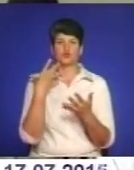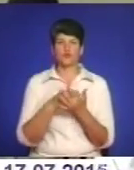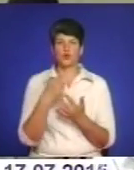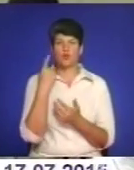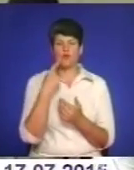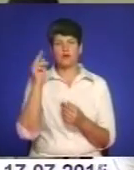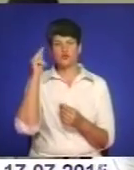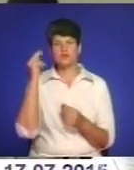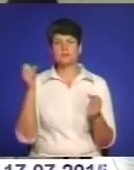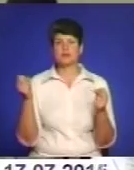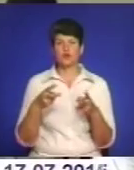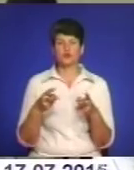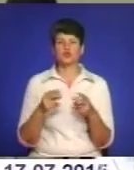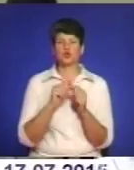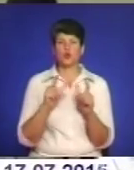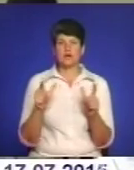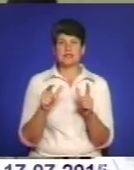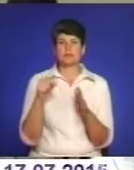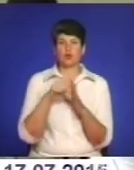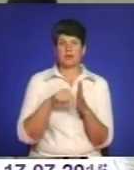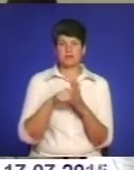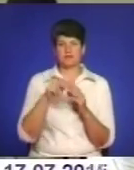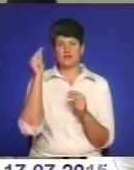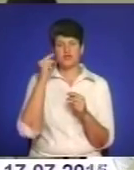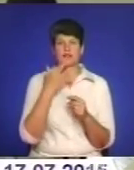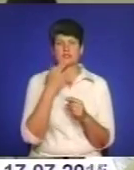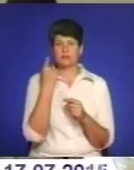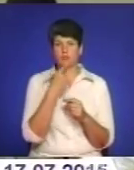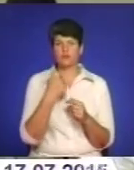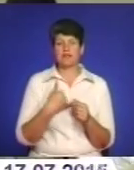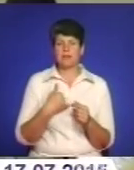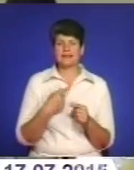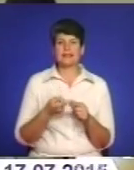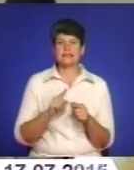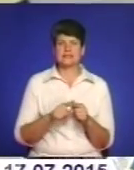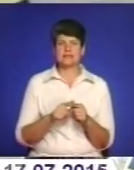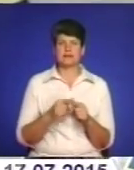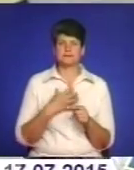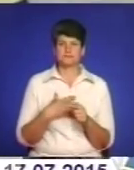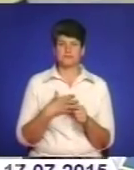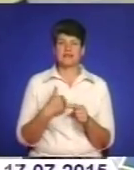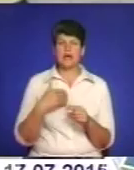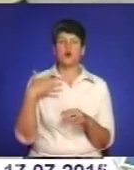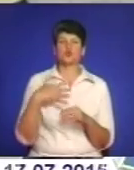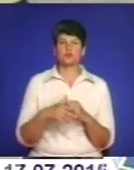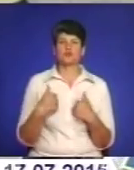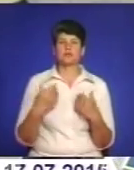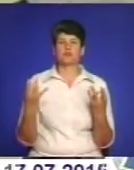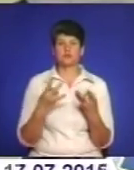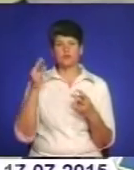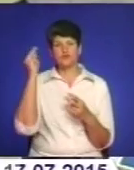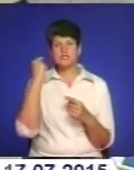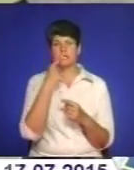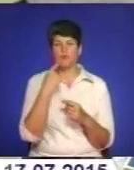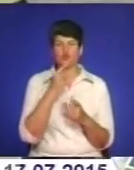у спеціалізованій школі з поглибленим вивченням іноземних мов. Для мене це якраз саме те. Я розумію, що мені потрібно вивчати мову, щоб